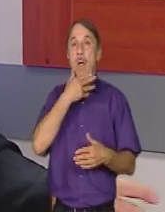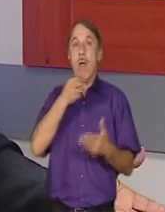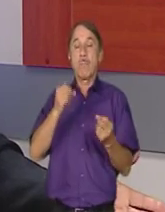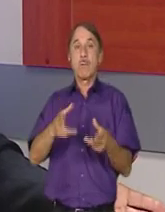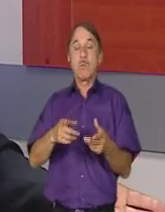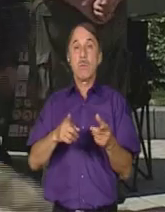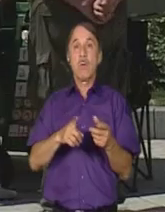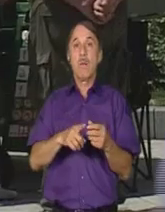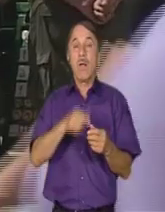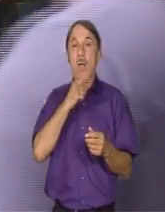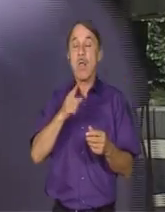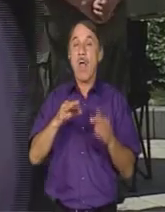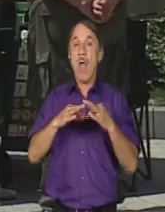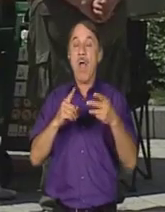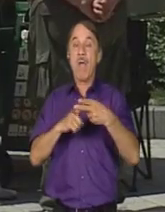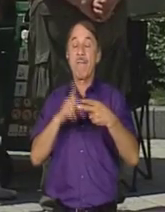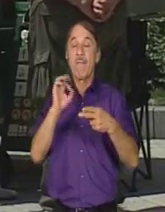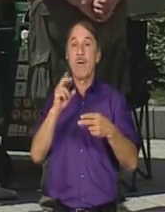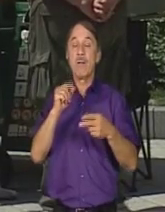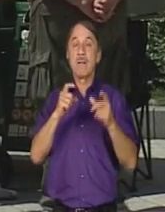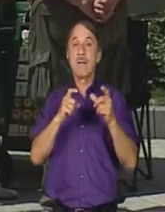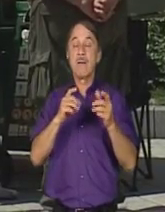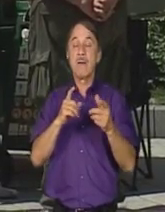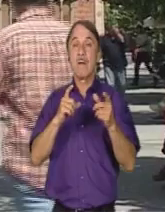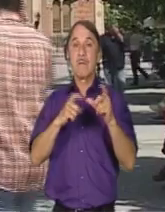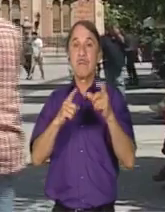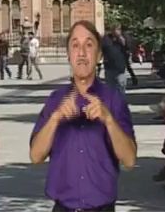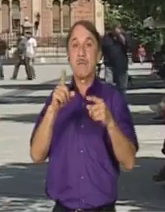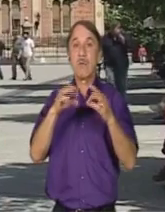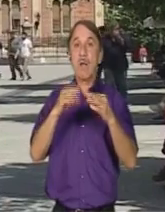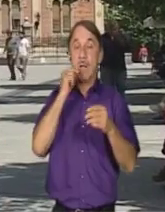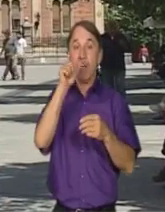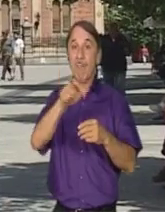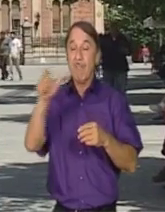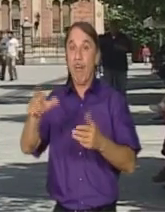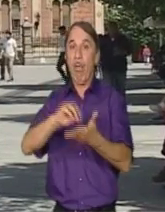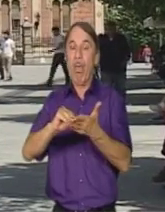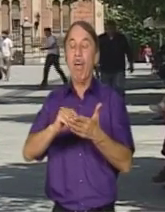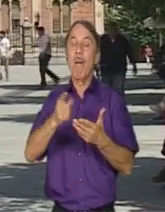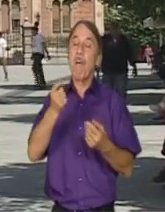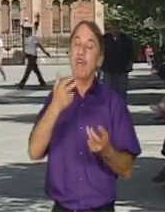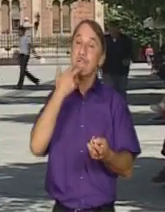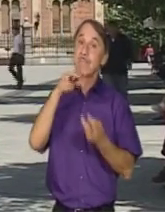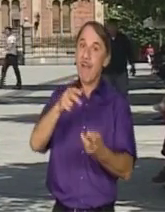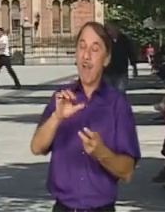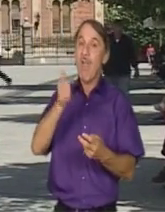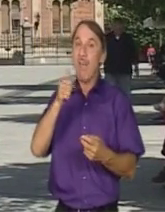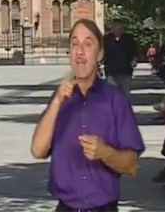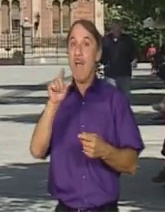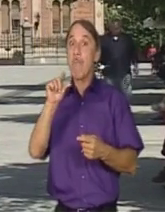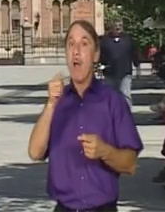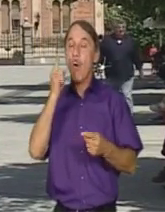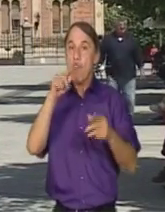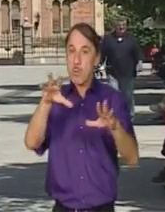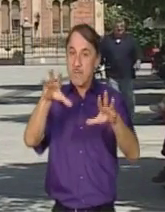milijardi, apsurdno je. Inspiracija aforističarima je bilo koja pojava koja atakuje na zdrav razum, ali i sve ono što izaziva bilo